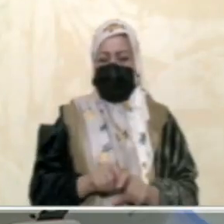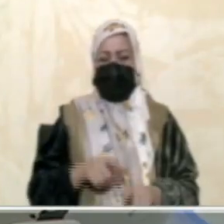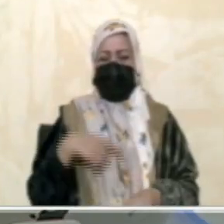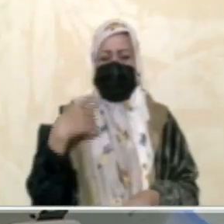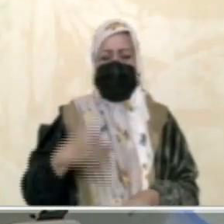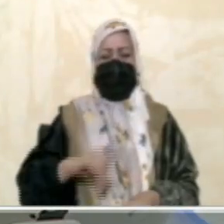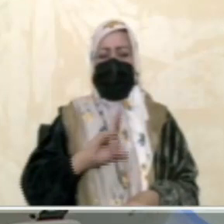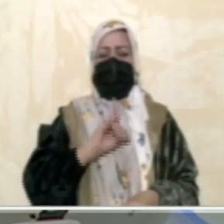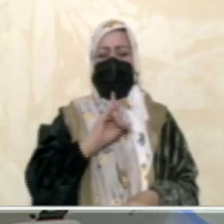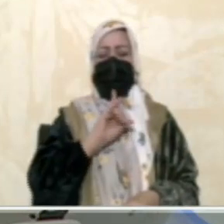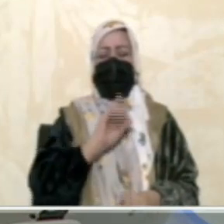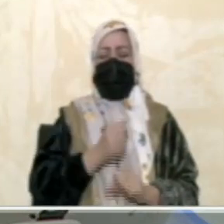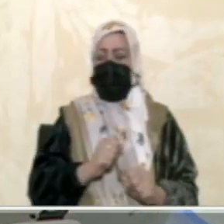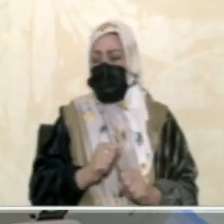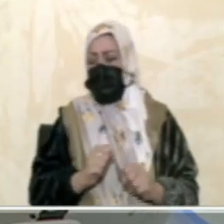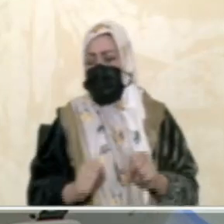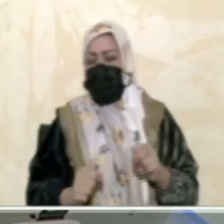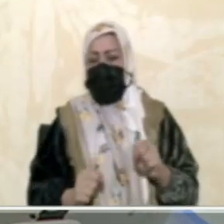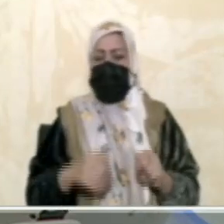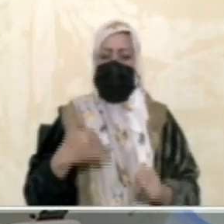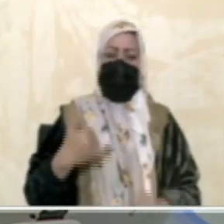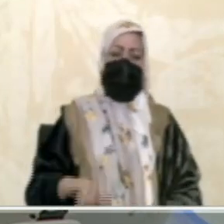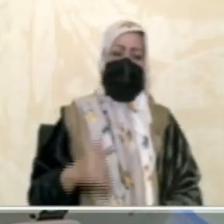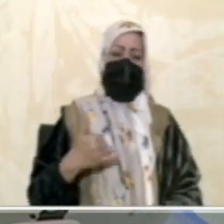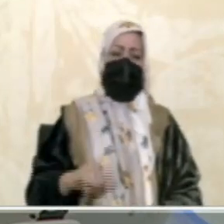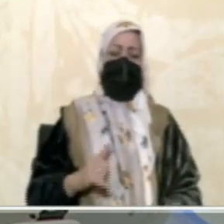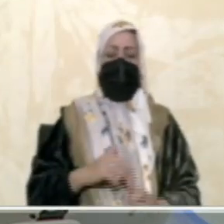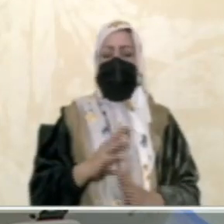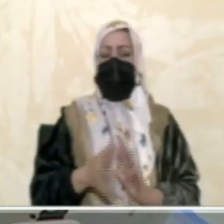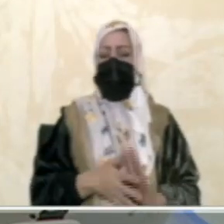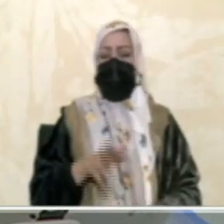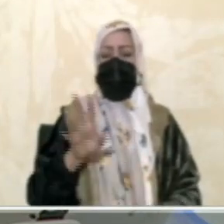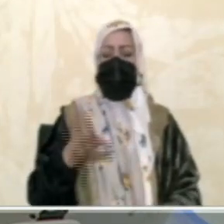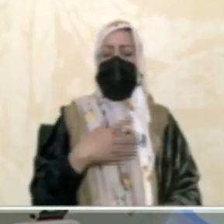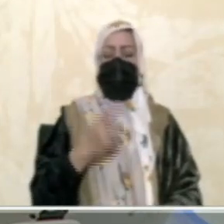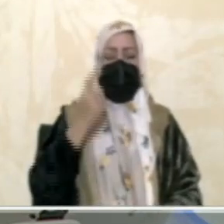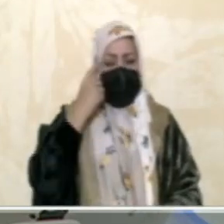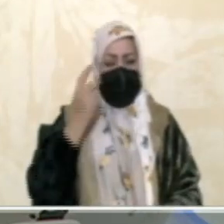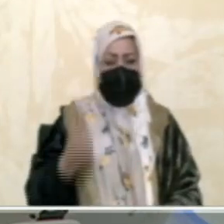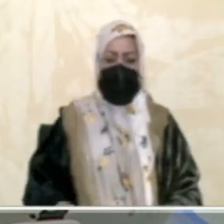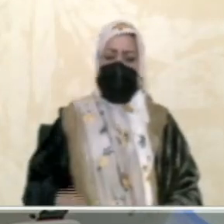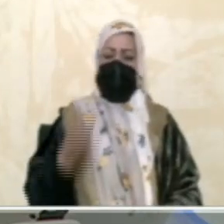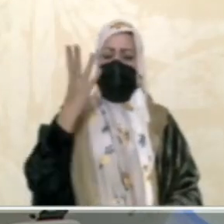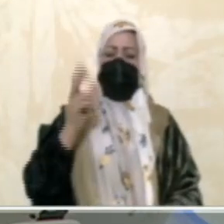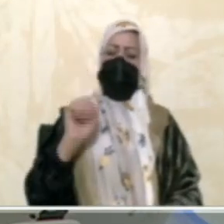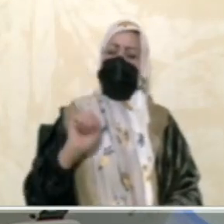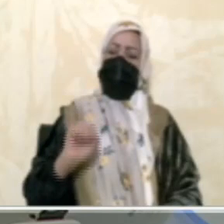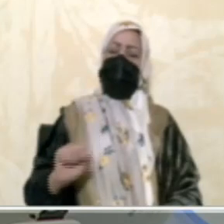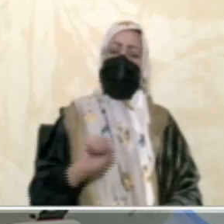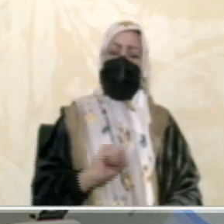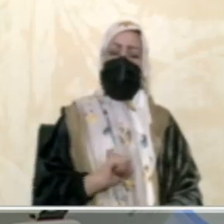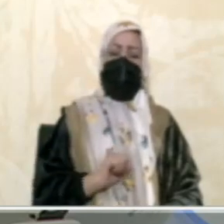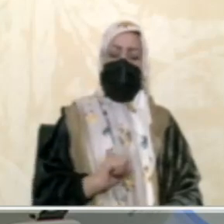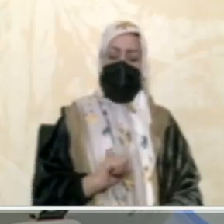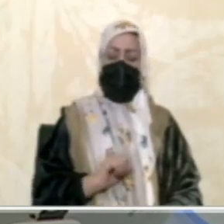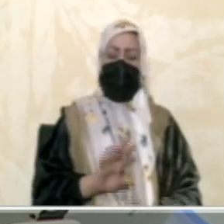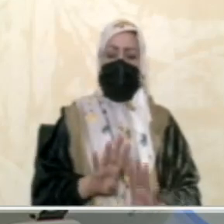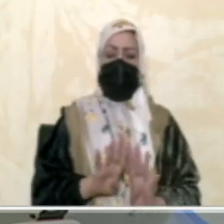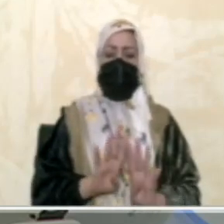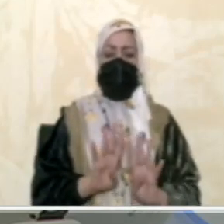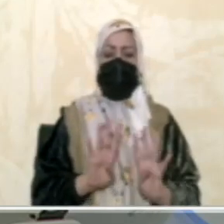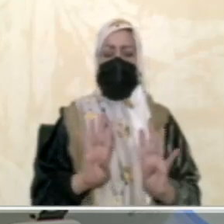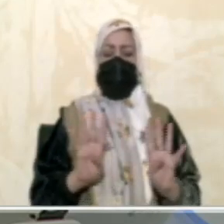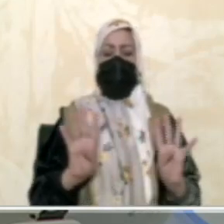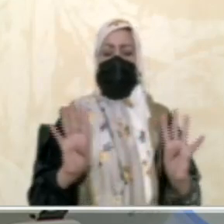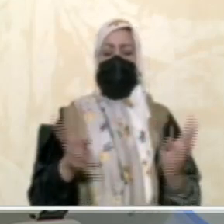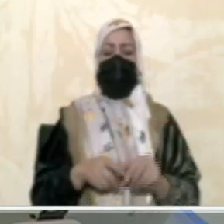نعم يبالغ به بعض الناس ويعتقدون ان هذه هي السنه وان كان